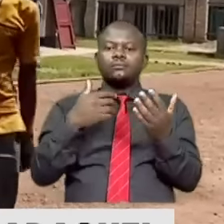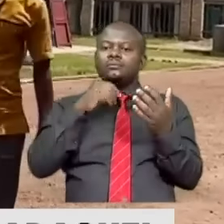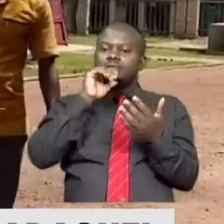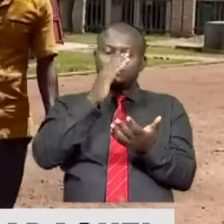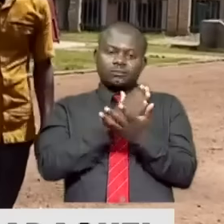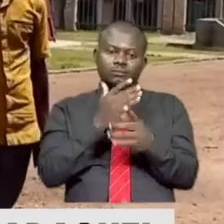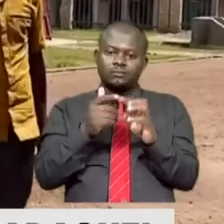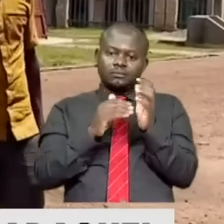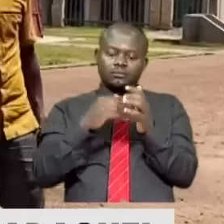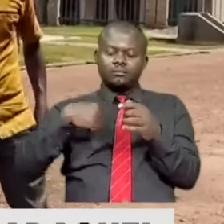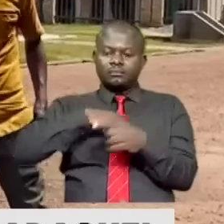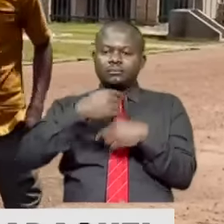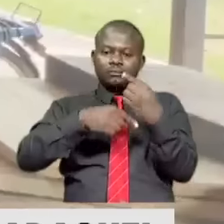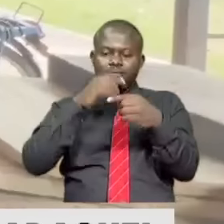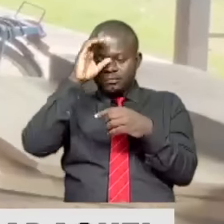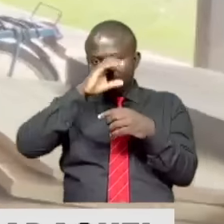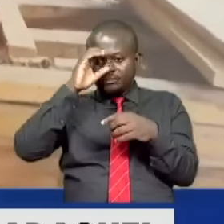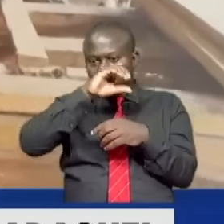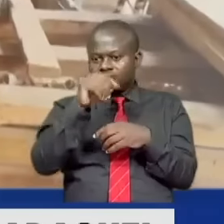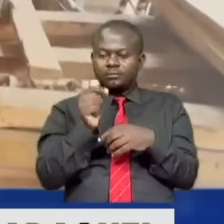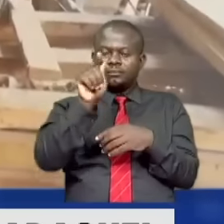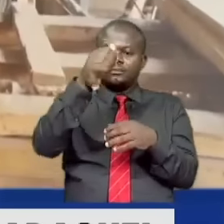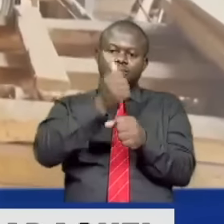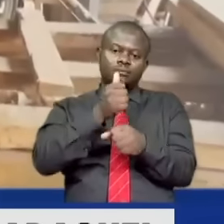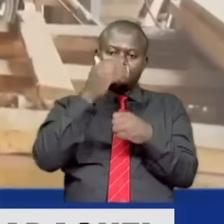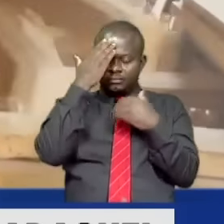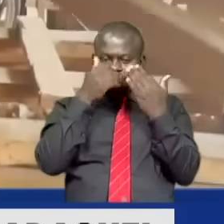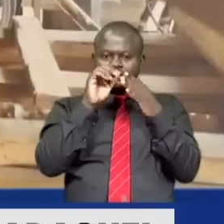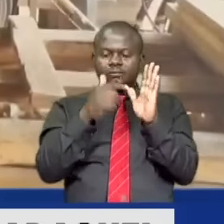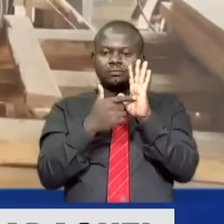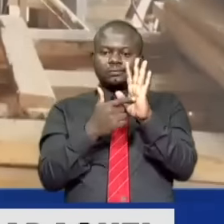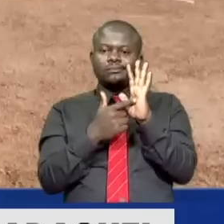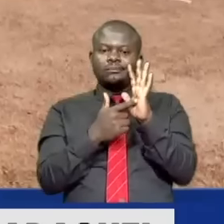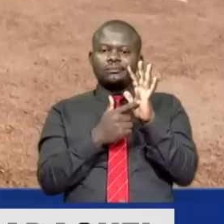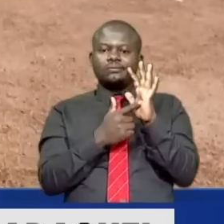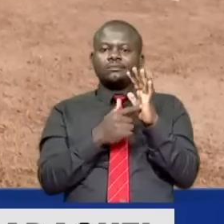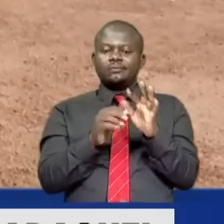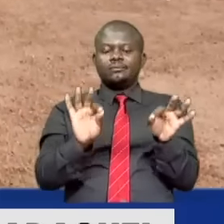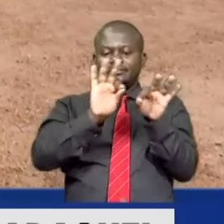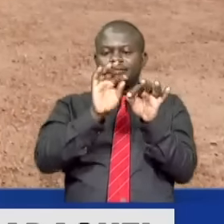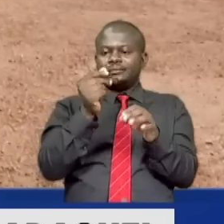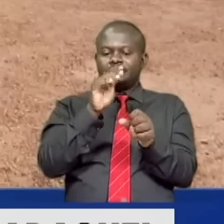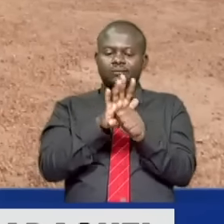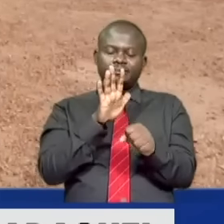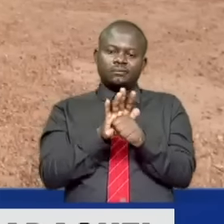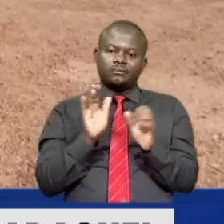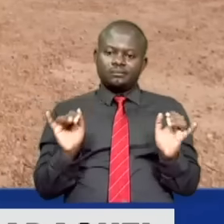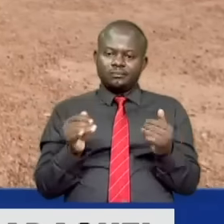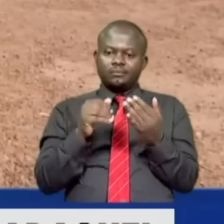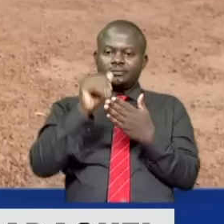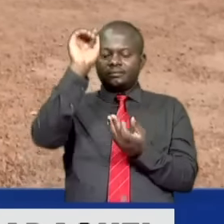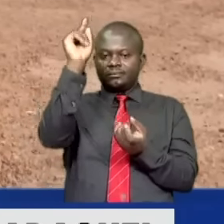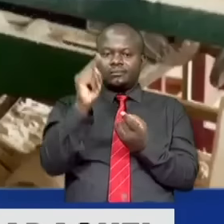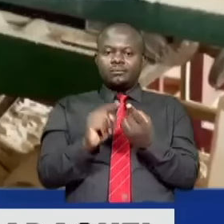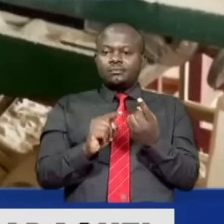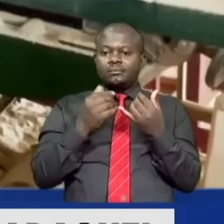ahubwo turacyashakisha abandi bajya gukora, kuko ahanini bagaragazaga ko ari ibiciro biri hejuru, tugerageza kubimanura.